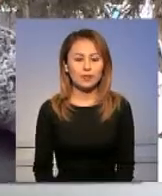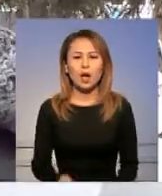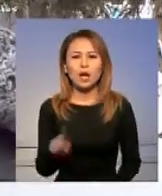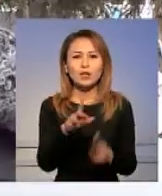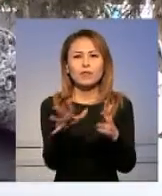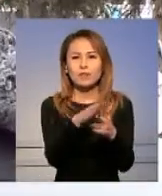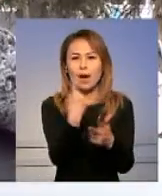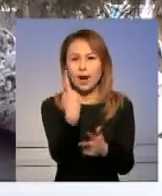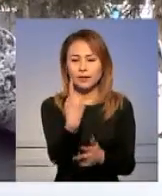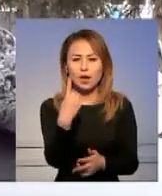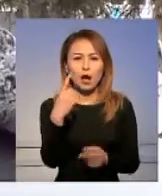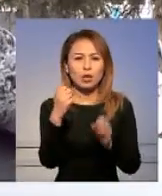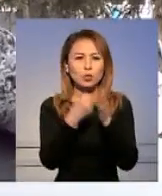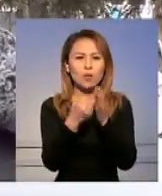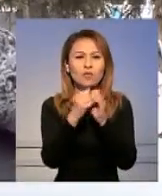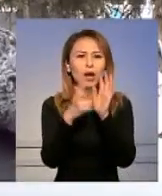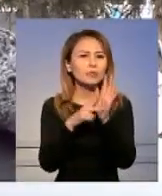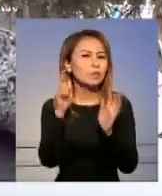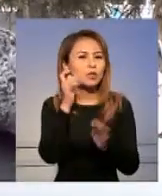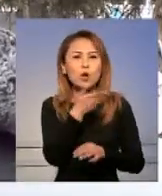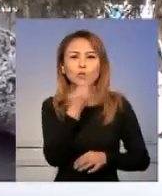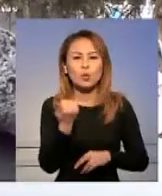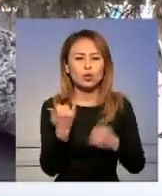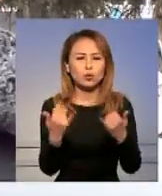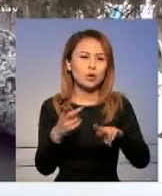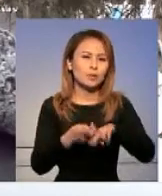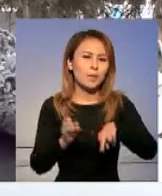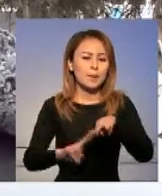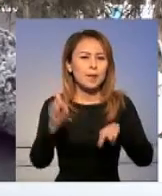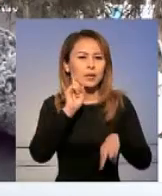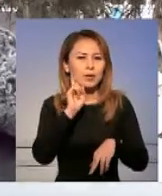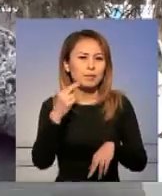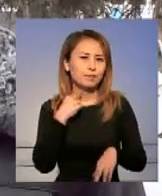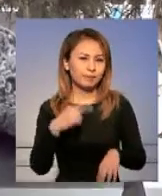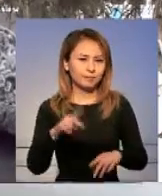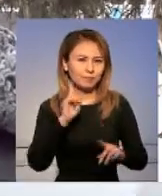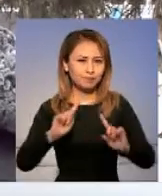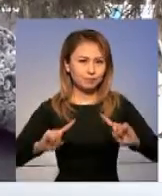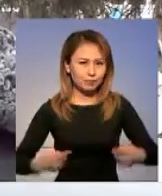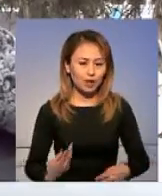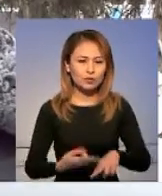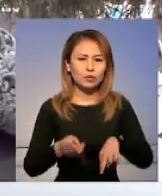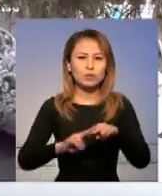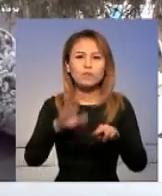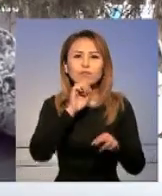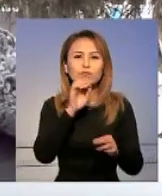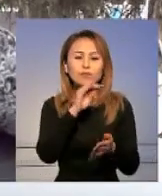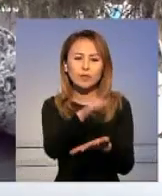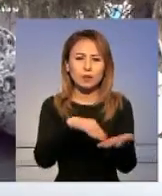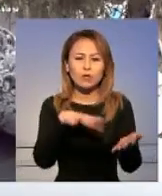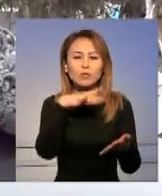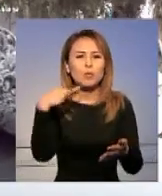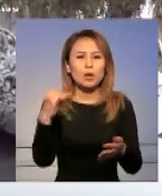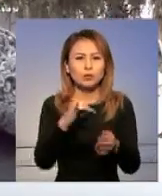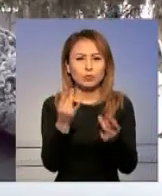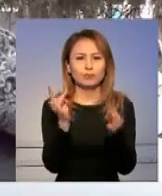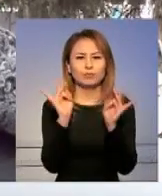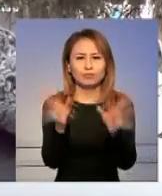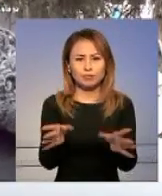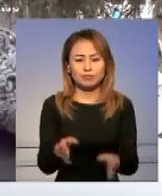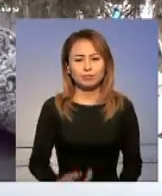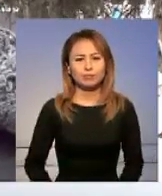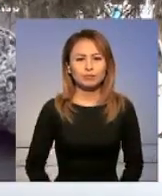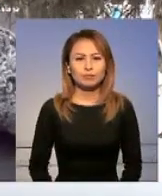Олардың біреуі кәмелетке толмаған жеткенше. Күдіктілер қазір уақытша ұстау изоляторында отыр. Тергеу амалдары жалғасуда. Ал ұрланған ақшаның біраз бөлігін күдіктілер жұмсап жіберіпті.